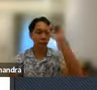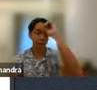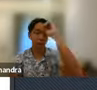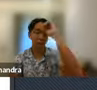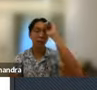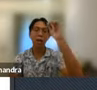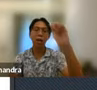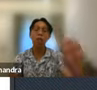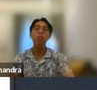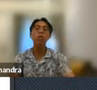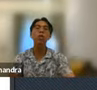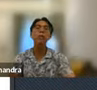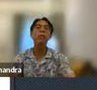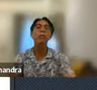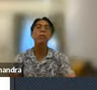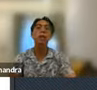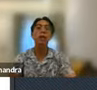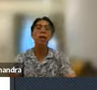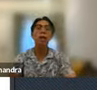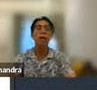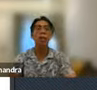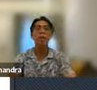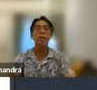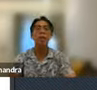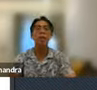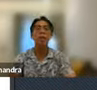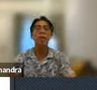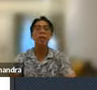sehingga tidak mengganggu